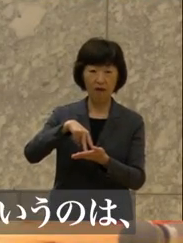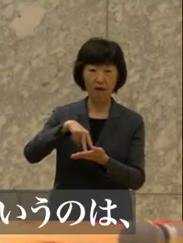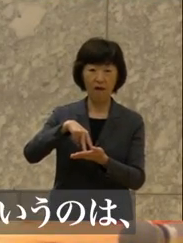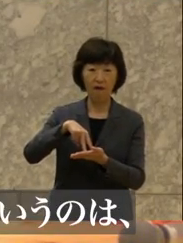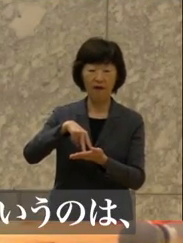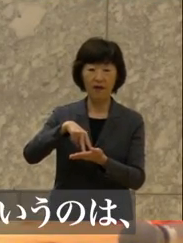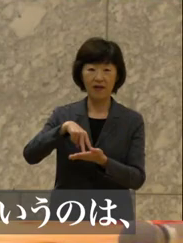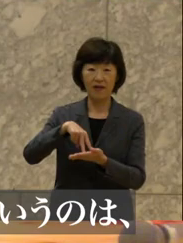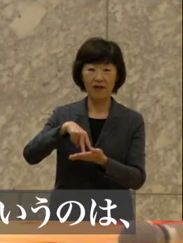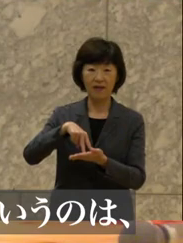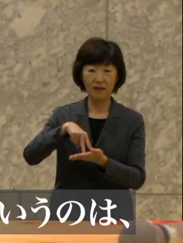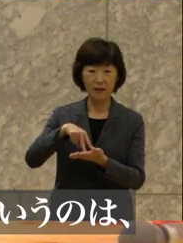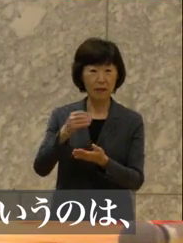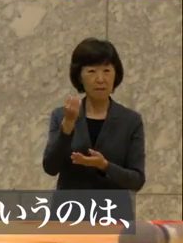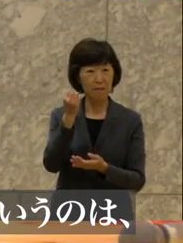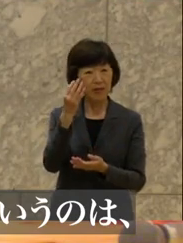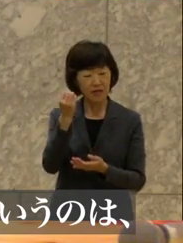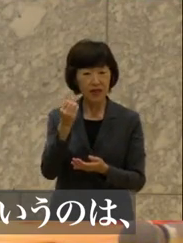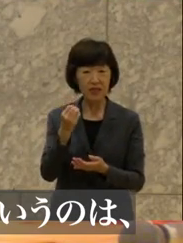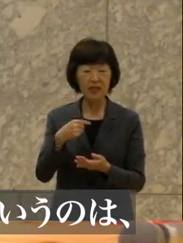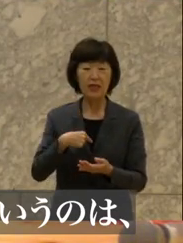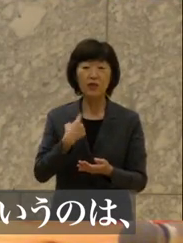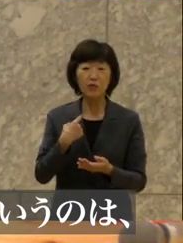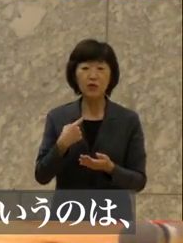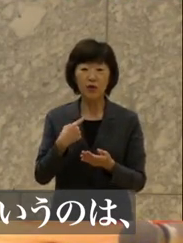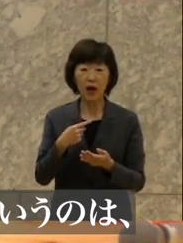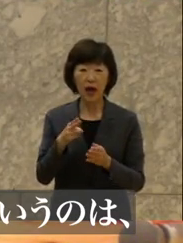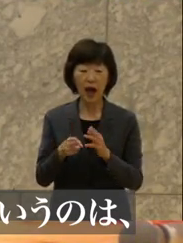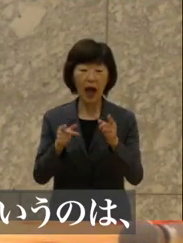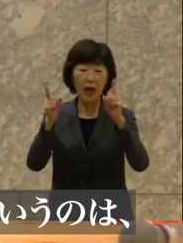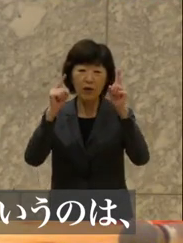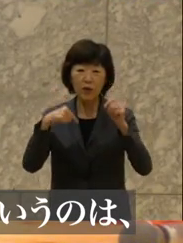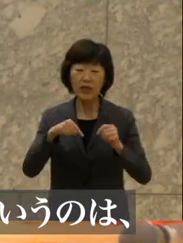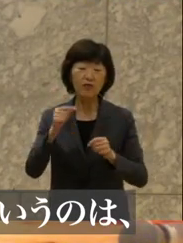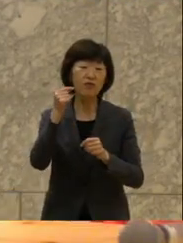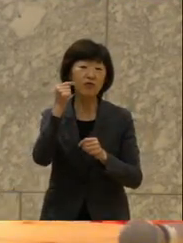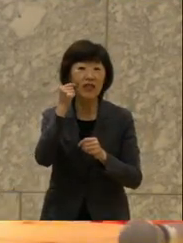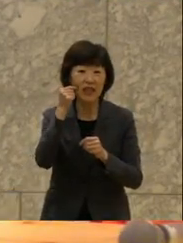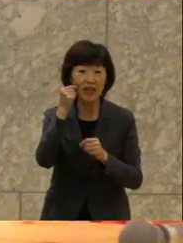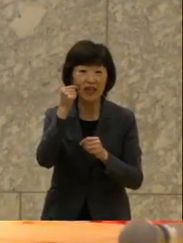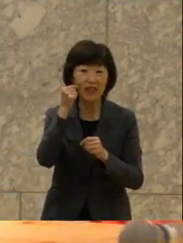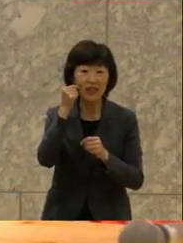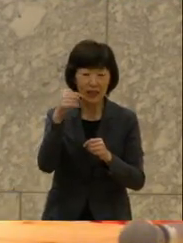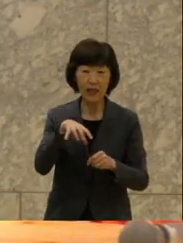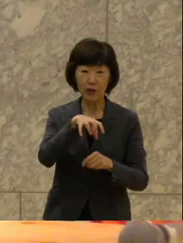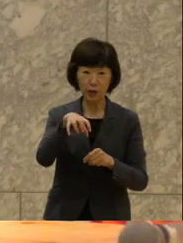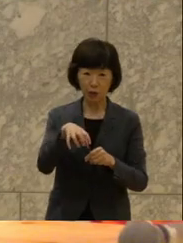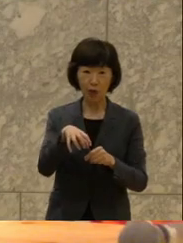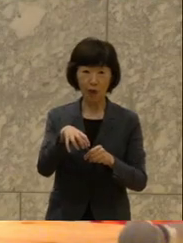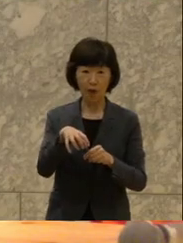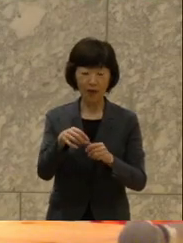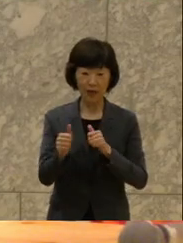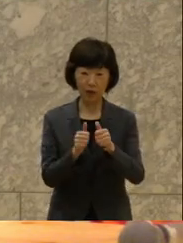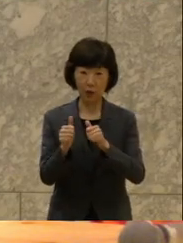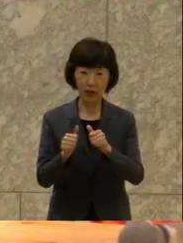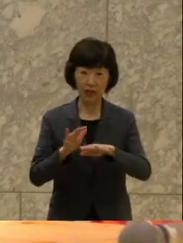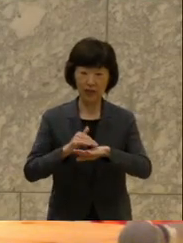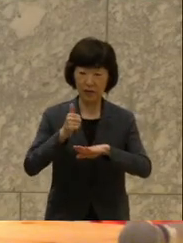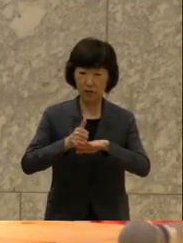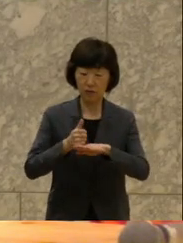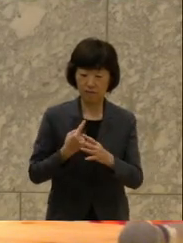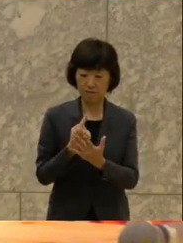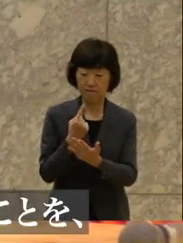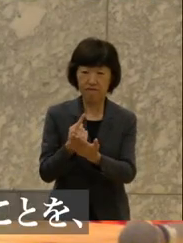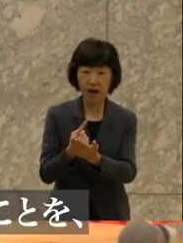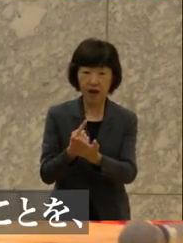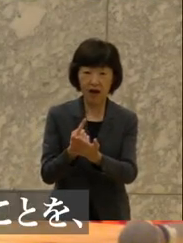た滅多に自分で旅行ではいけないような都市に競技でいけるっていうのはすごく楽しみの一つになっている